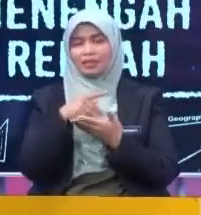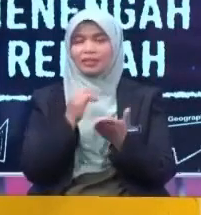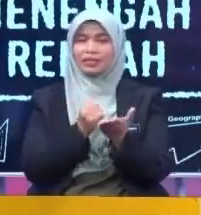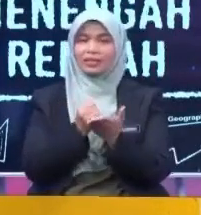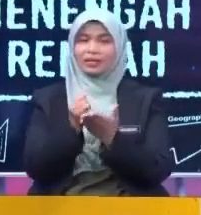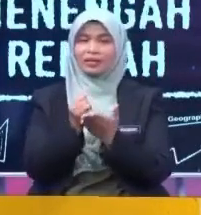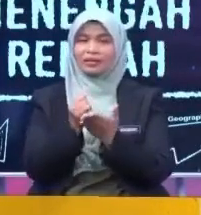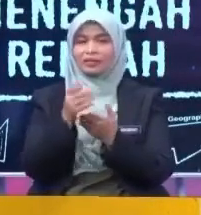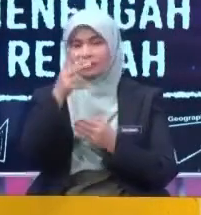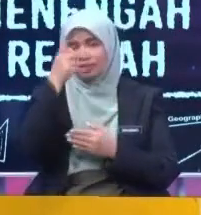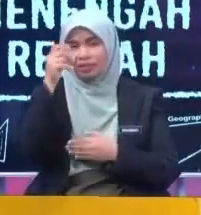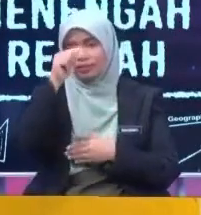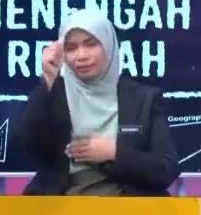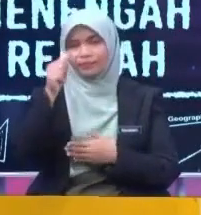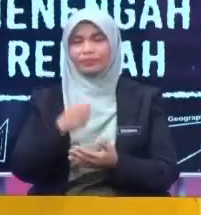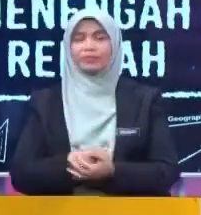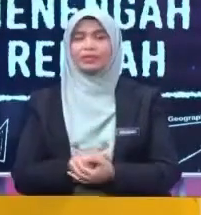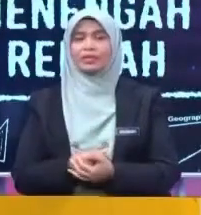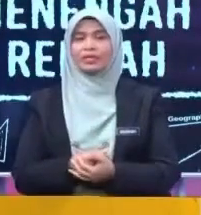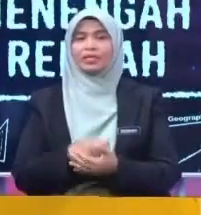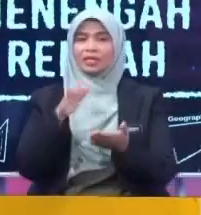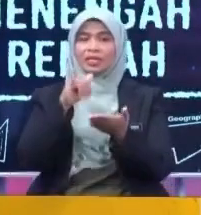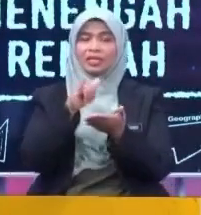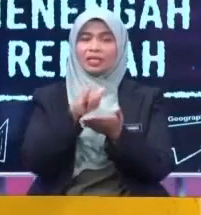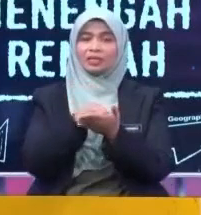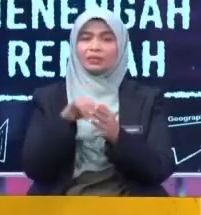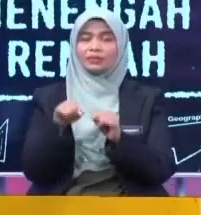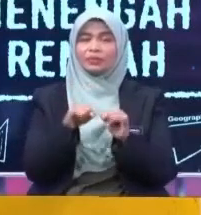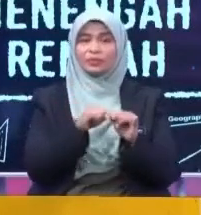Kerana Allah. Okay. Itu adalah hisab.